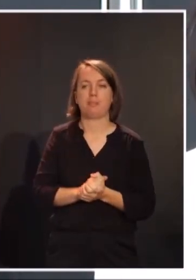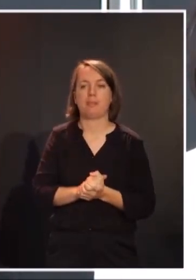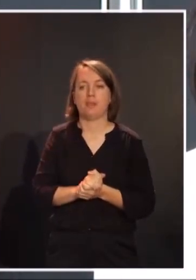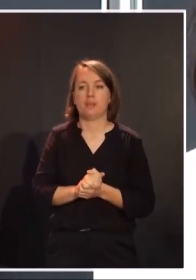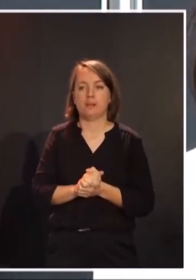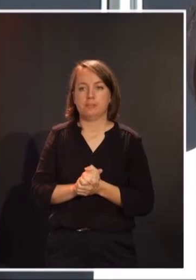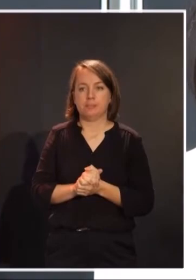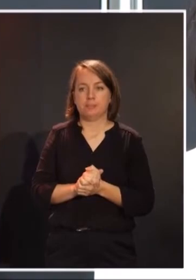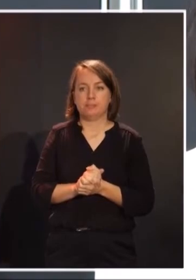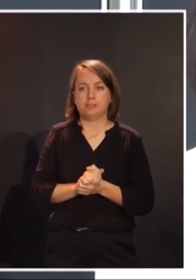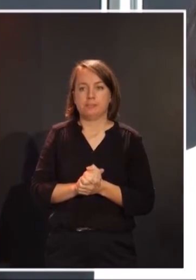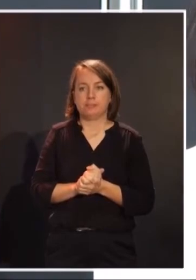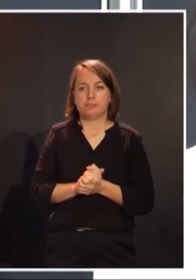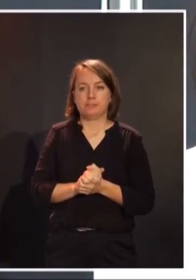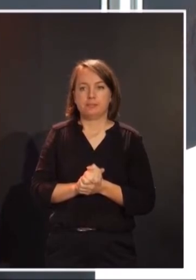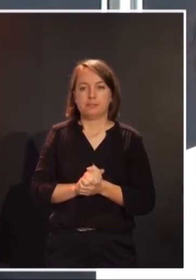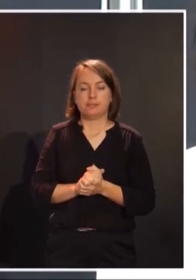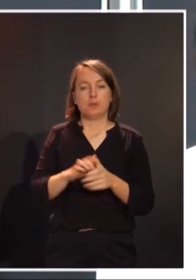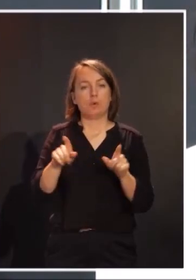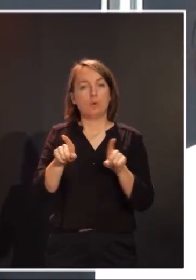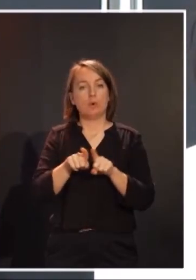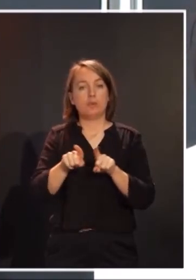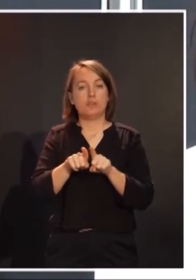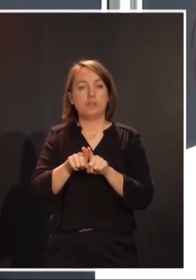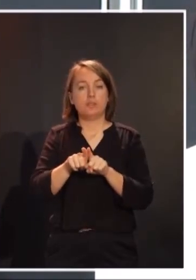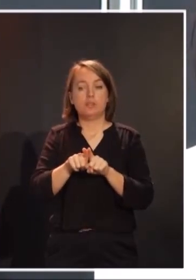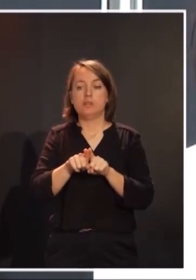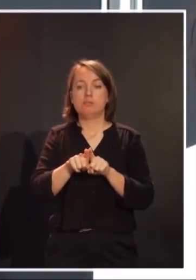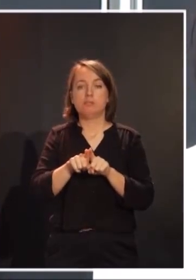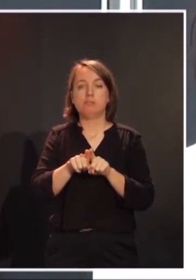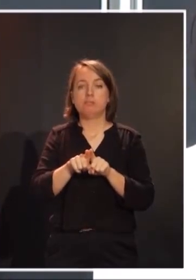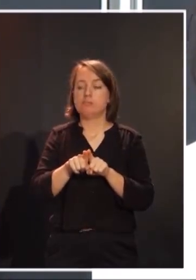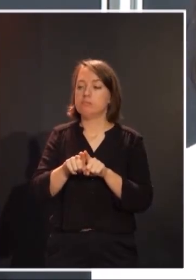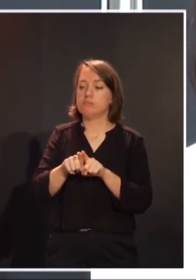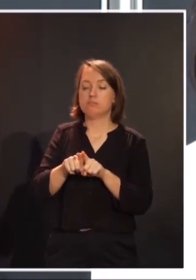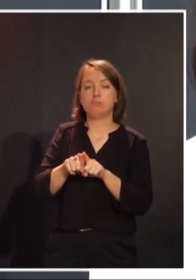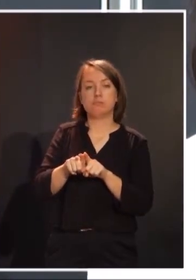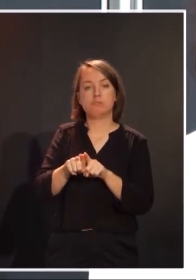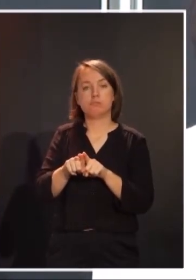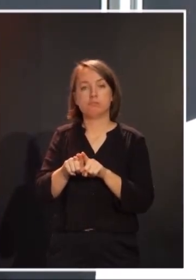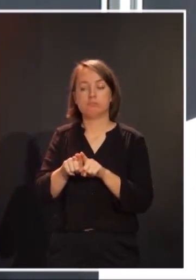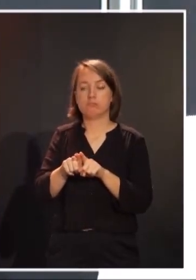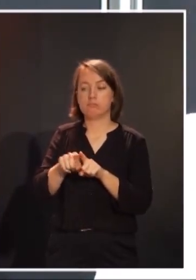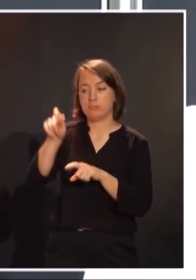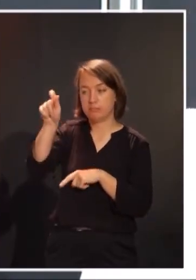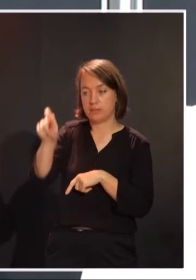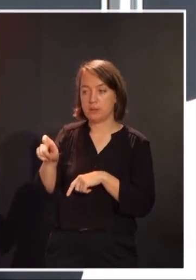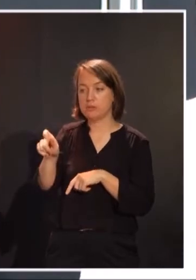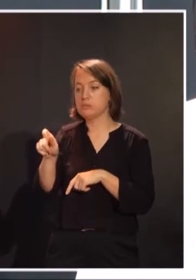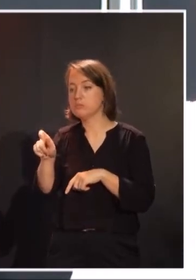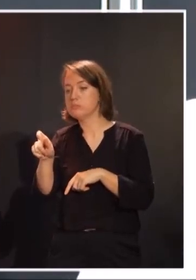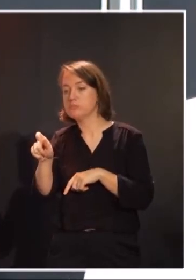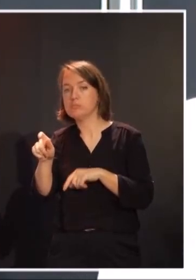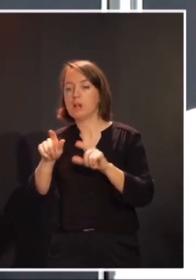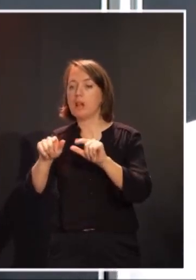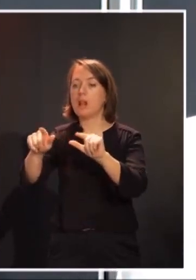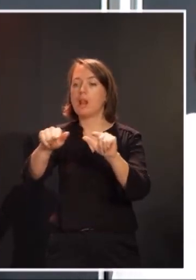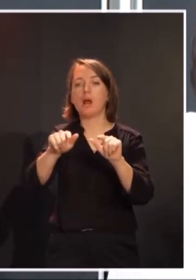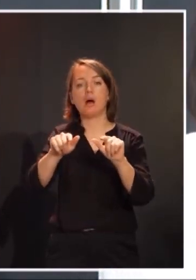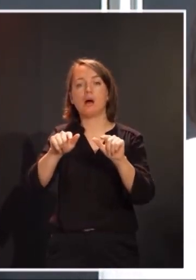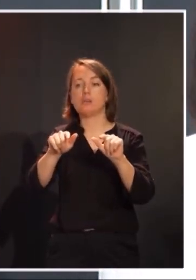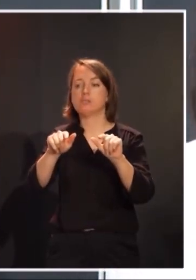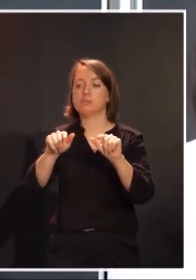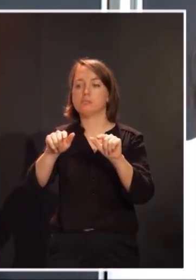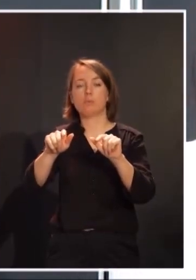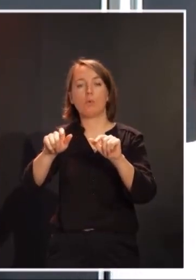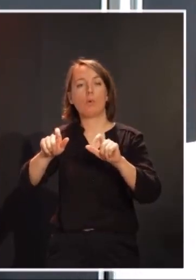également sensibiliser l'environnement de travail et de formation, proposer des sensibilisations, hein,